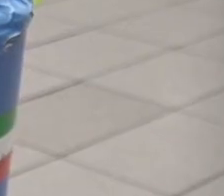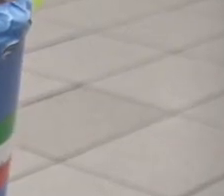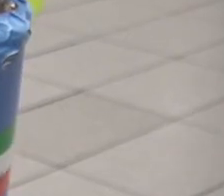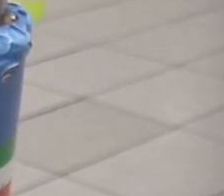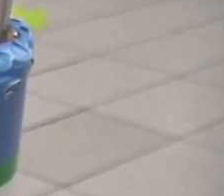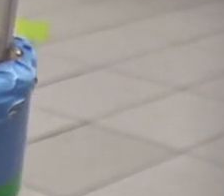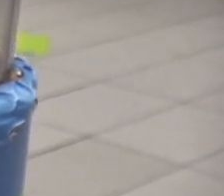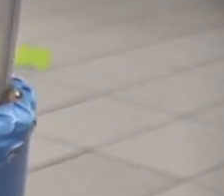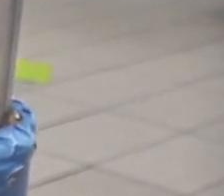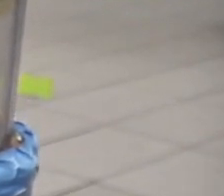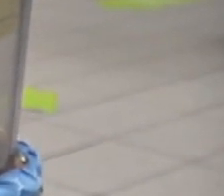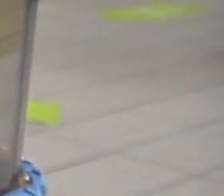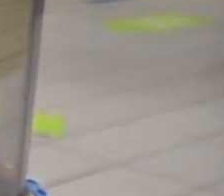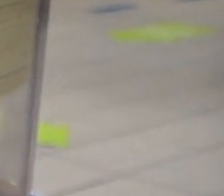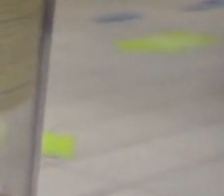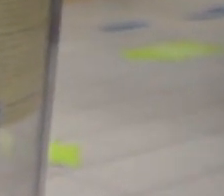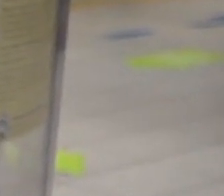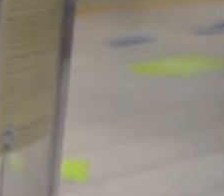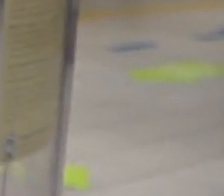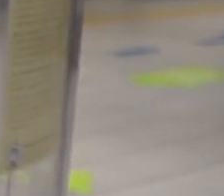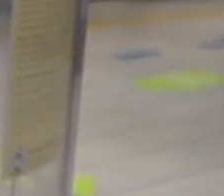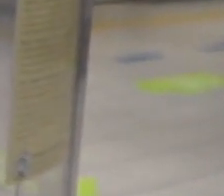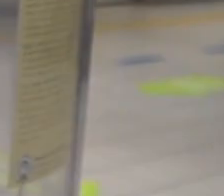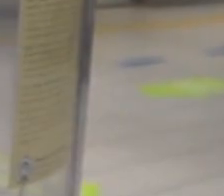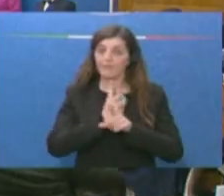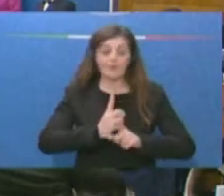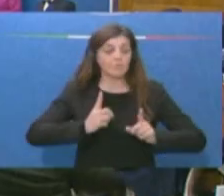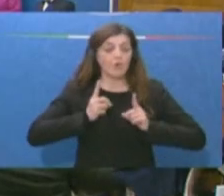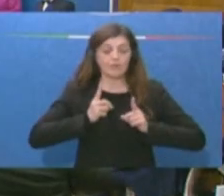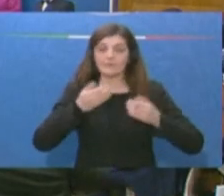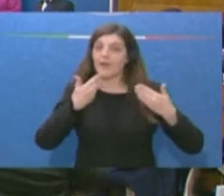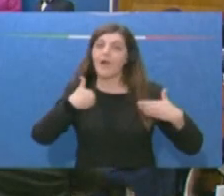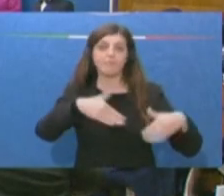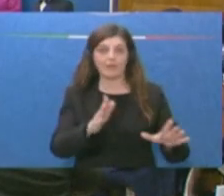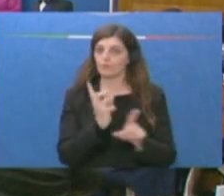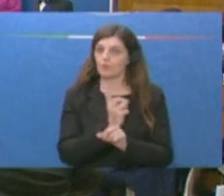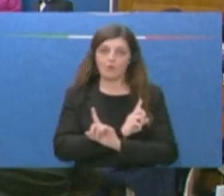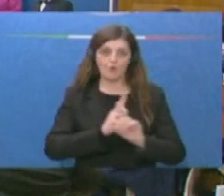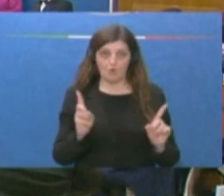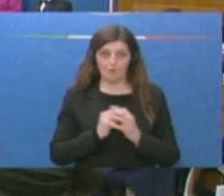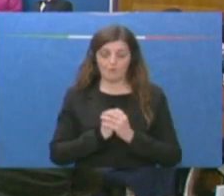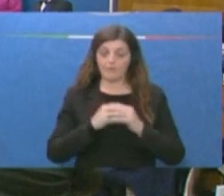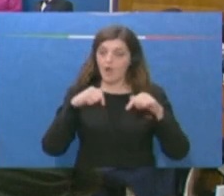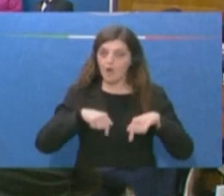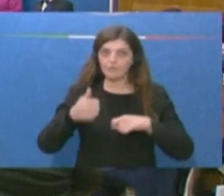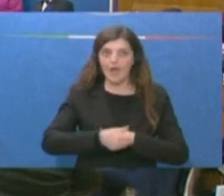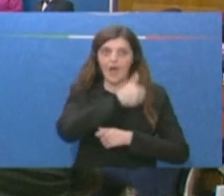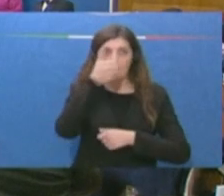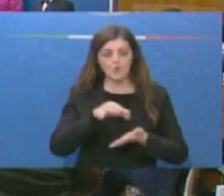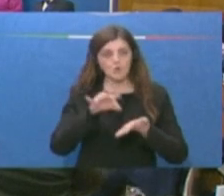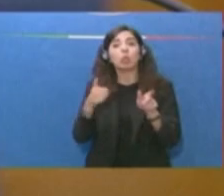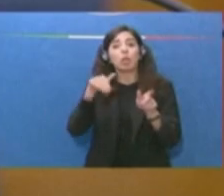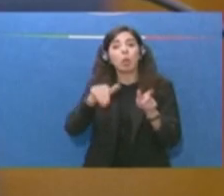der so genannte grüne super pass nur vollständig geimpfte und genesene erhalten den nachweis der ab sofort für die nutzung von bars